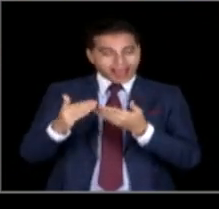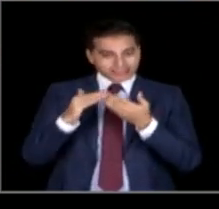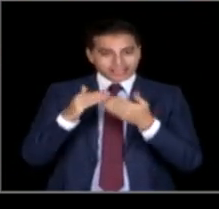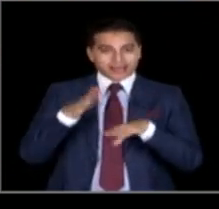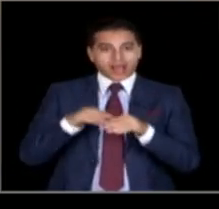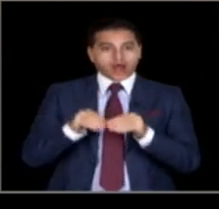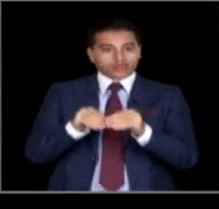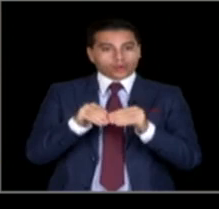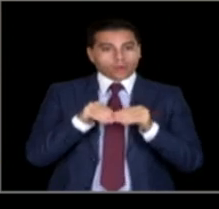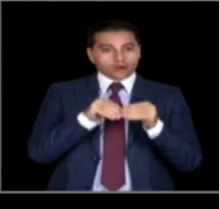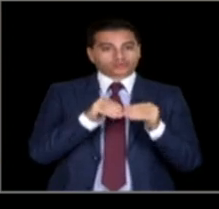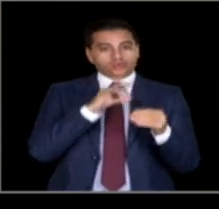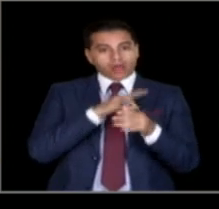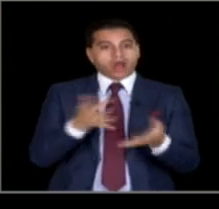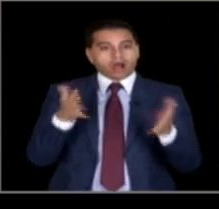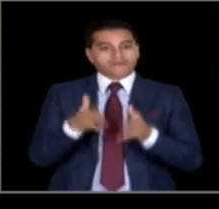بطريقة أفضل.